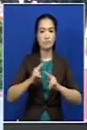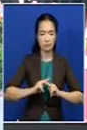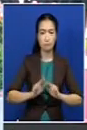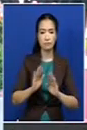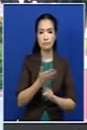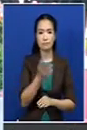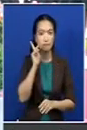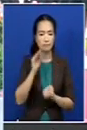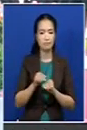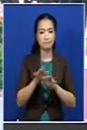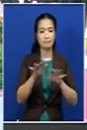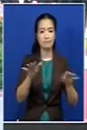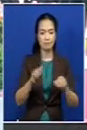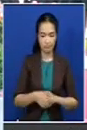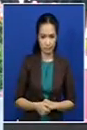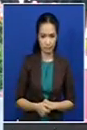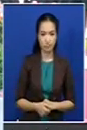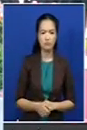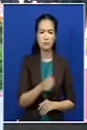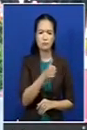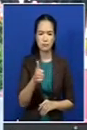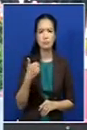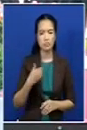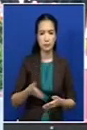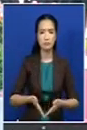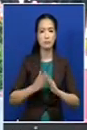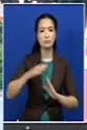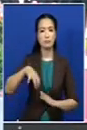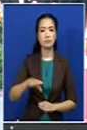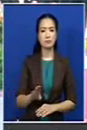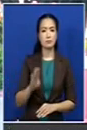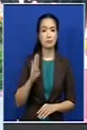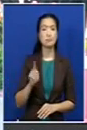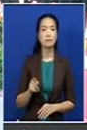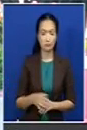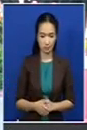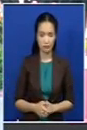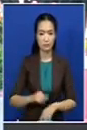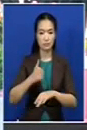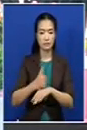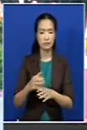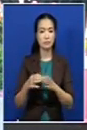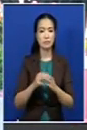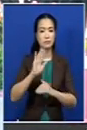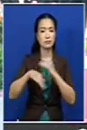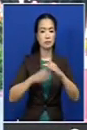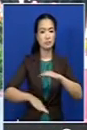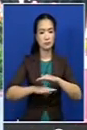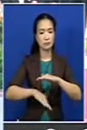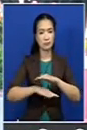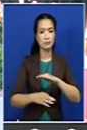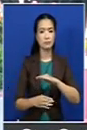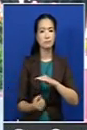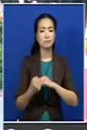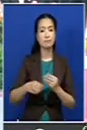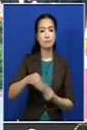สื่อช่วยกันขยายความเหล่านี้ไปด้วยสิ่งที่ดีๆมันเกิดขึ้น หัวหน้าคณะทำงานด้านการพัฒนาเศรษฐกิจฐานรากและประช